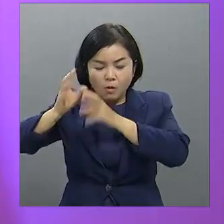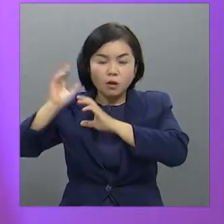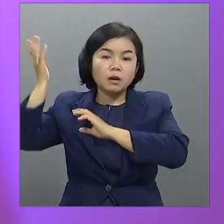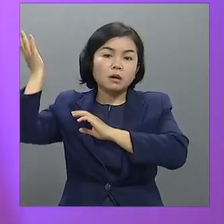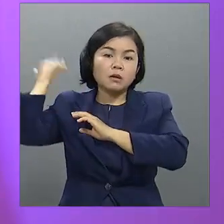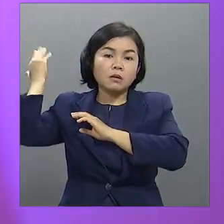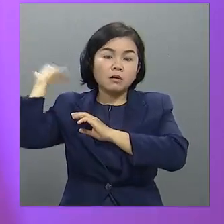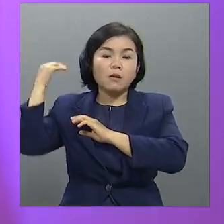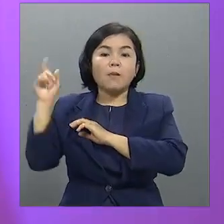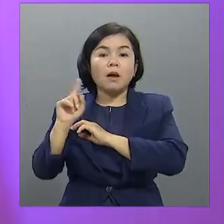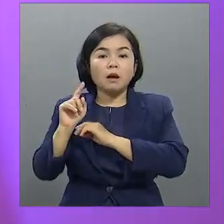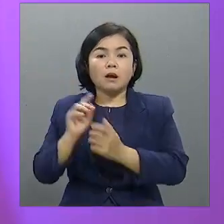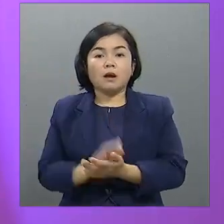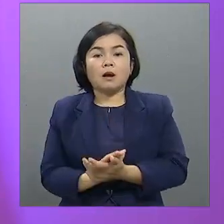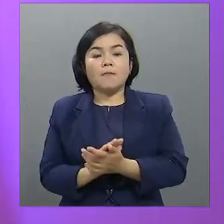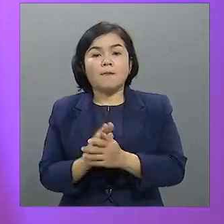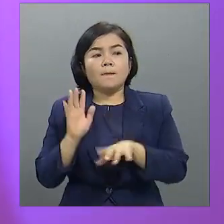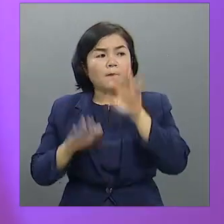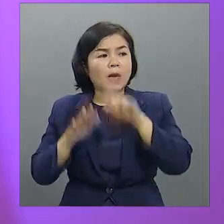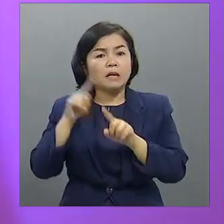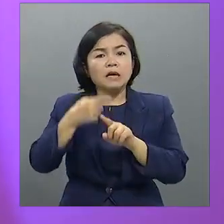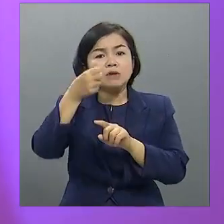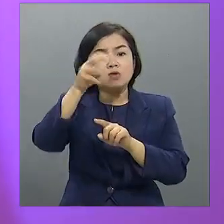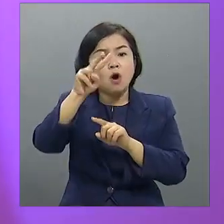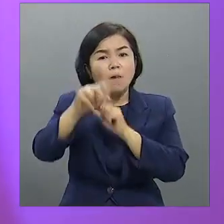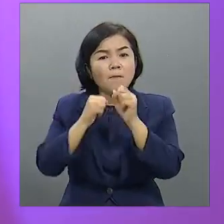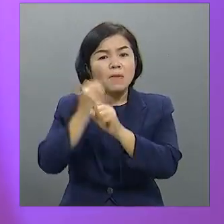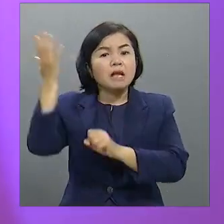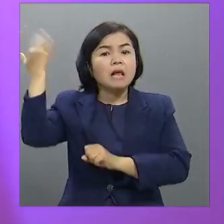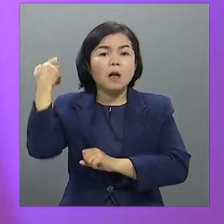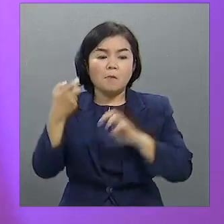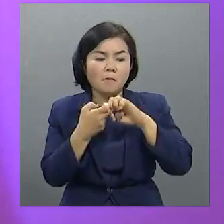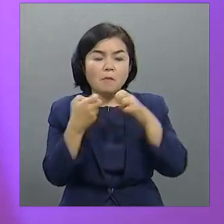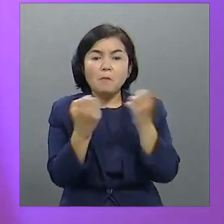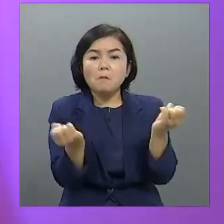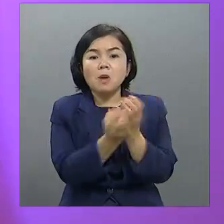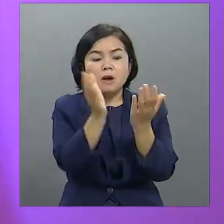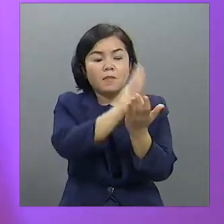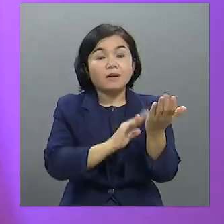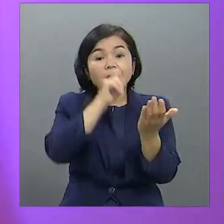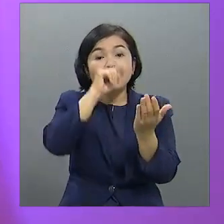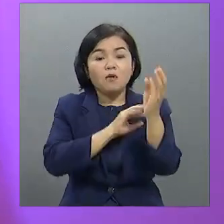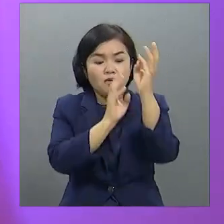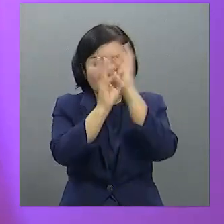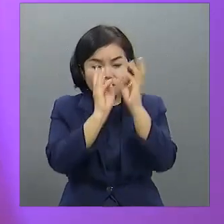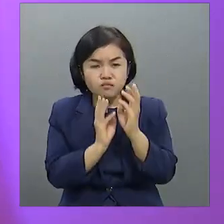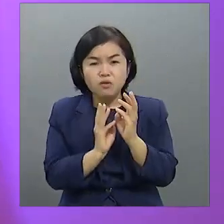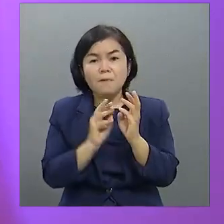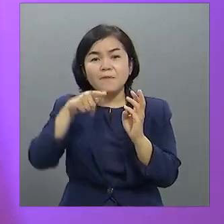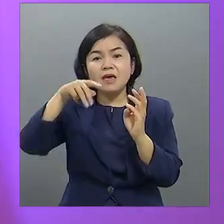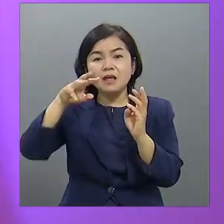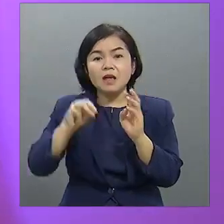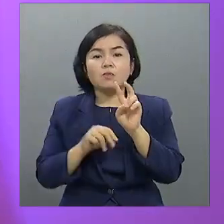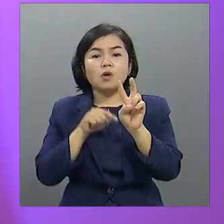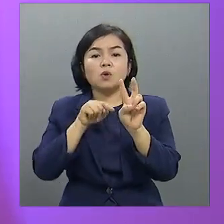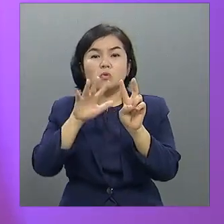กี่ยวกับช่วงต้นปีที่ผ่านมาเนี่ยไทยเผชิญกับปัญหาค่าฝุ่นละออง PM 2.5 ที่พุ่งสูงที่สุดในรอบหลาย10ปีโ